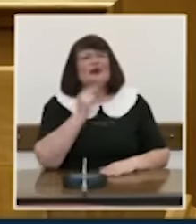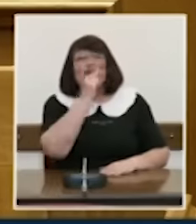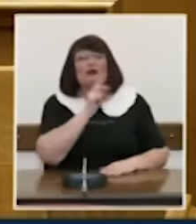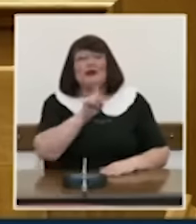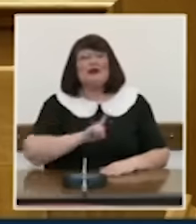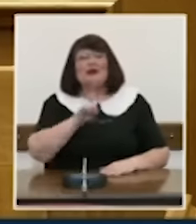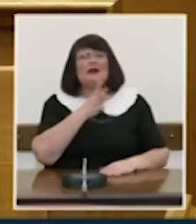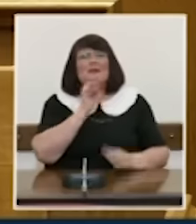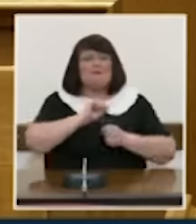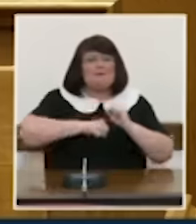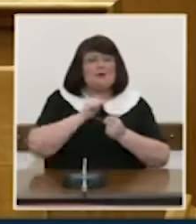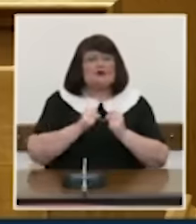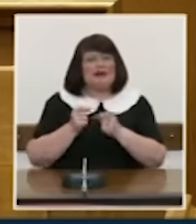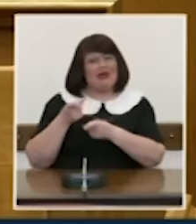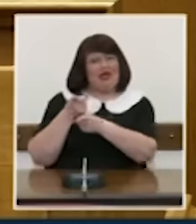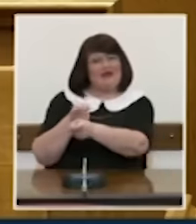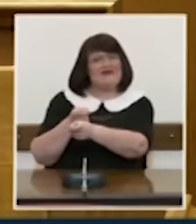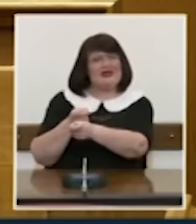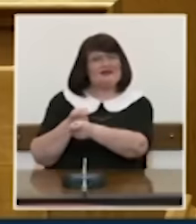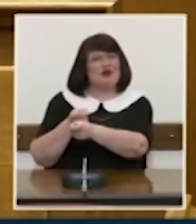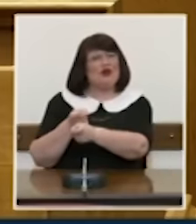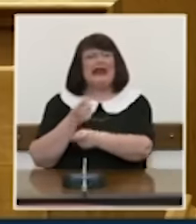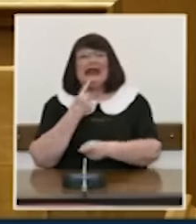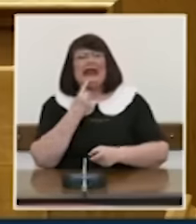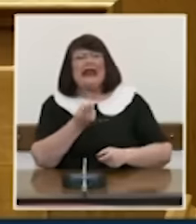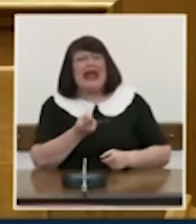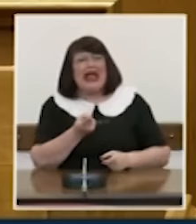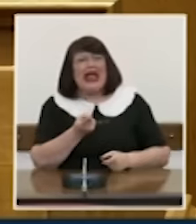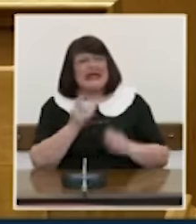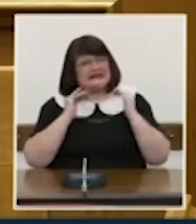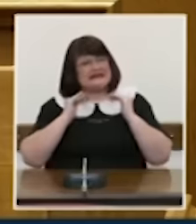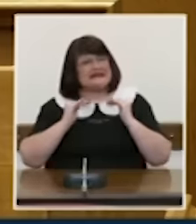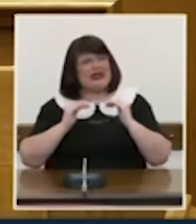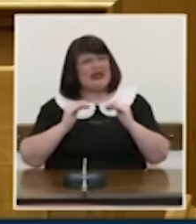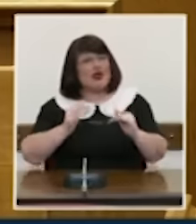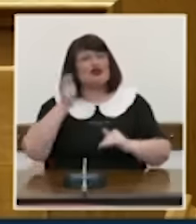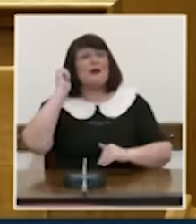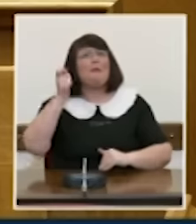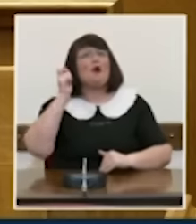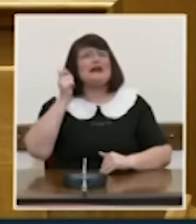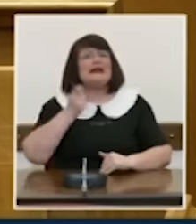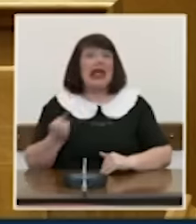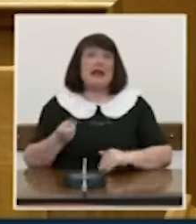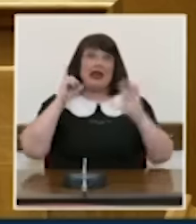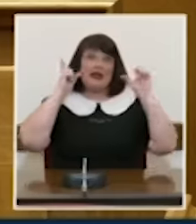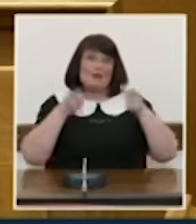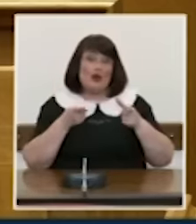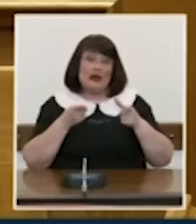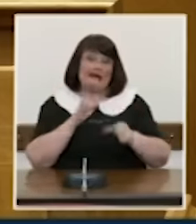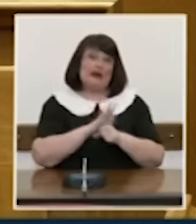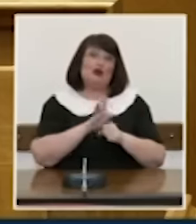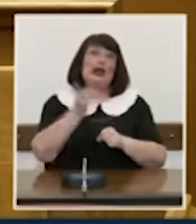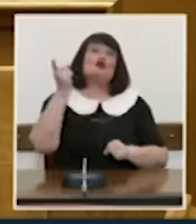εκβιάσει με την απειλή της πολιτικής σταθερότητας, αν η Νέα Δημοκρατία δεν πιάσει έστω το ποσοστό των